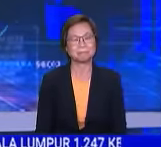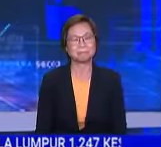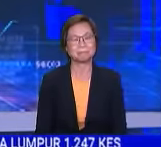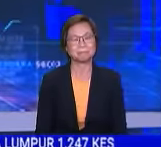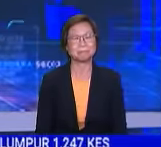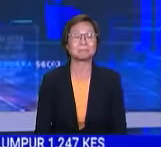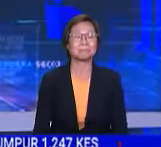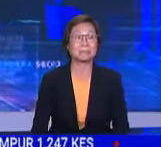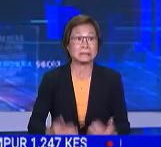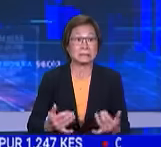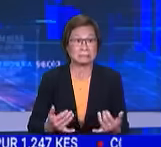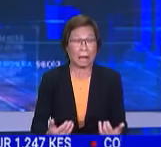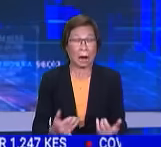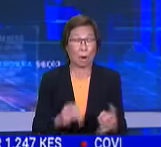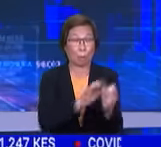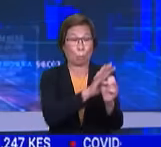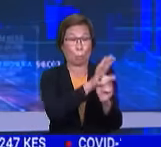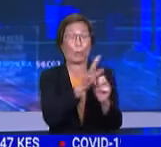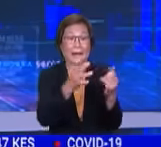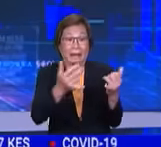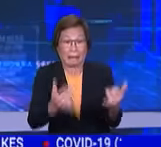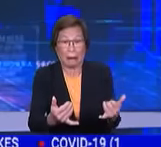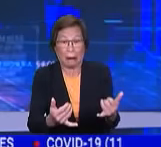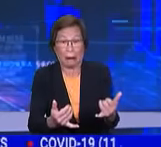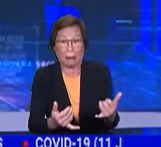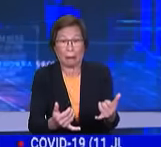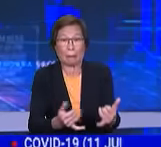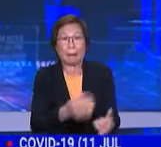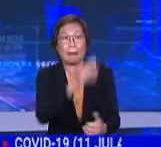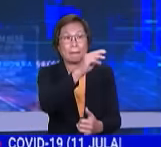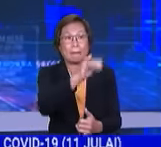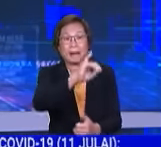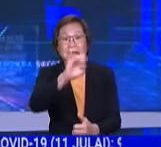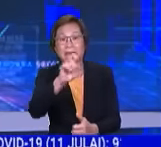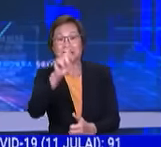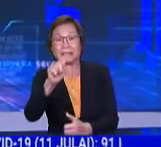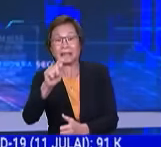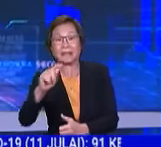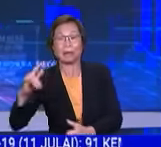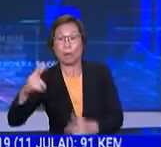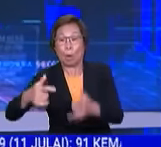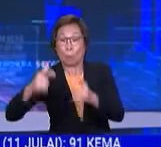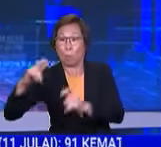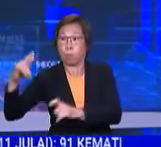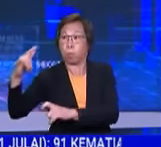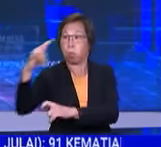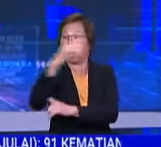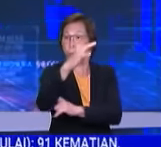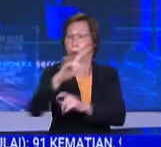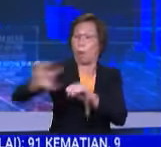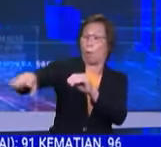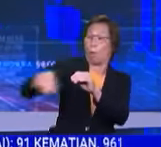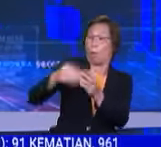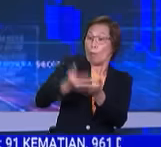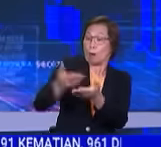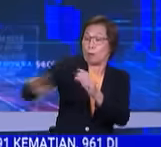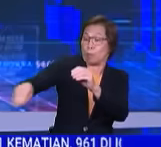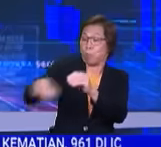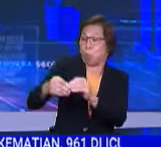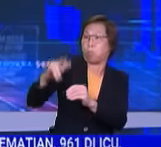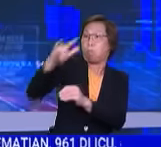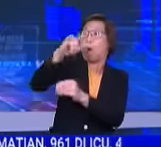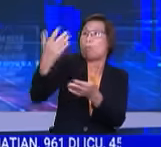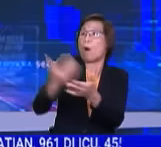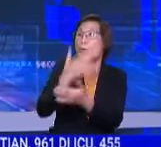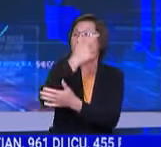Walaupun ketika situasi COVID-19, MyJet Express Airlines dan Berhad mampu menambah sebuah pesawat baharu